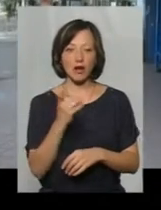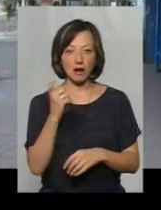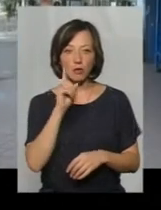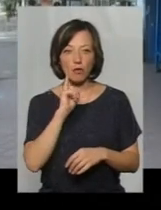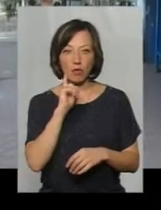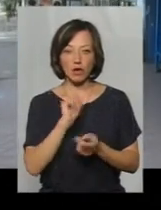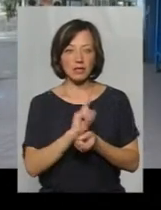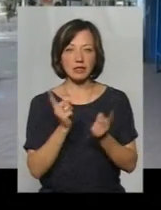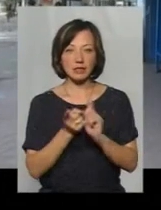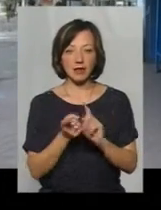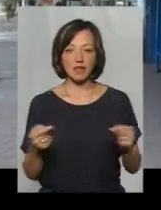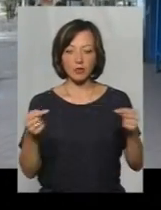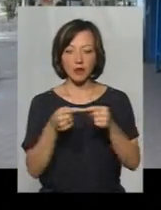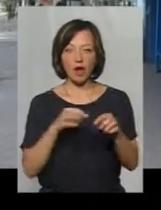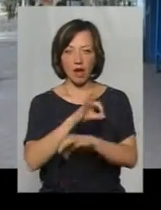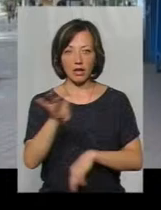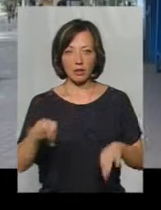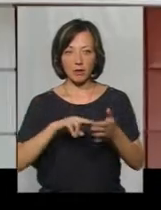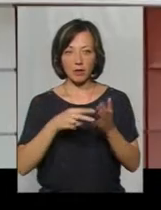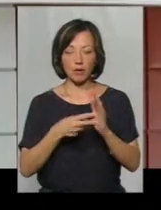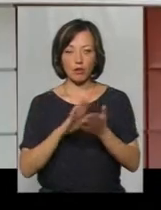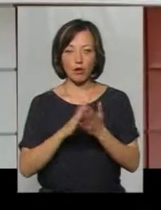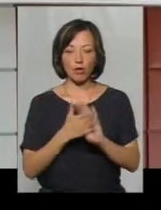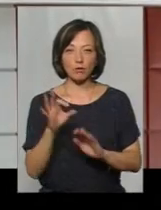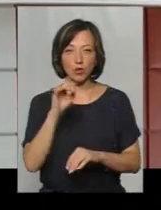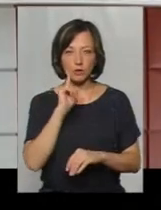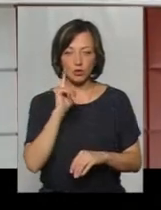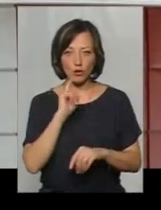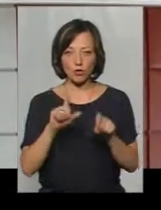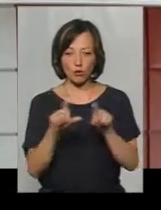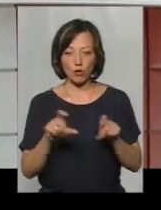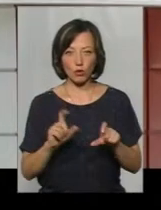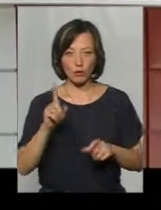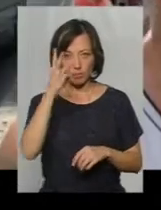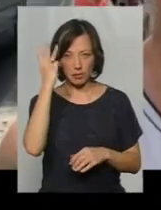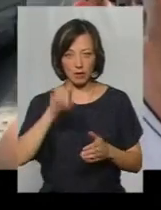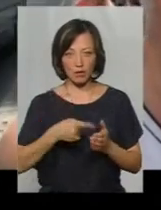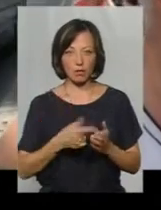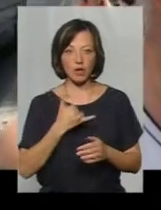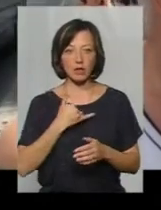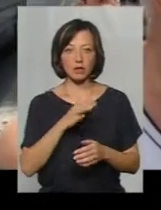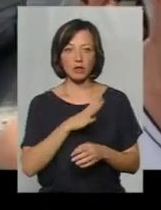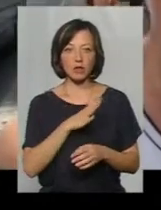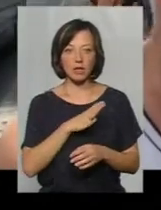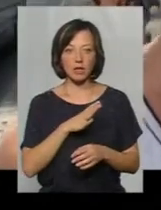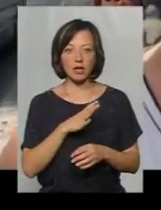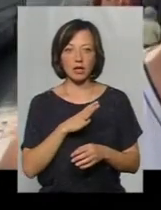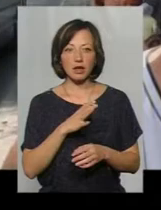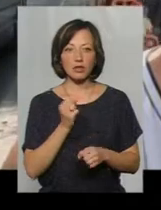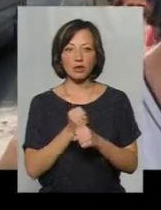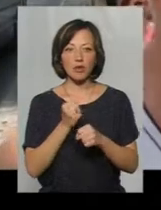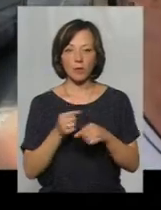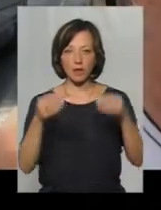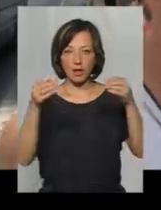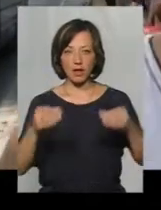Допоки він не став відповідати архетипу, передбаченому положенням про тимчасові споруди у Хмельницькому. У мене були сіни, зроблені караєдом,